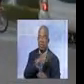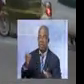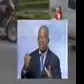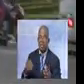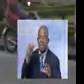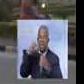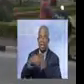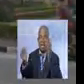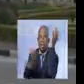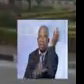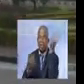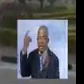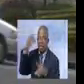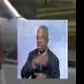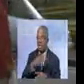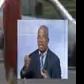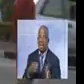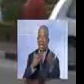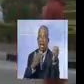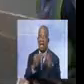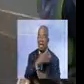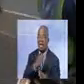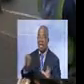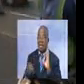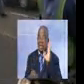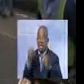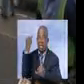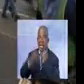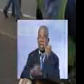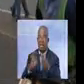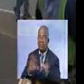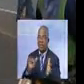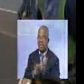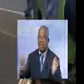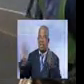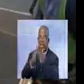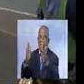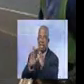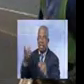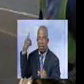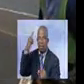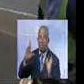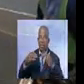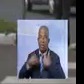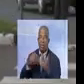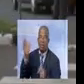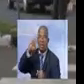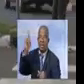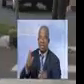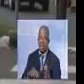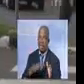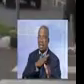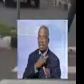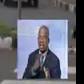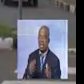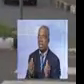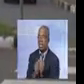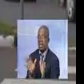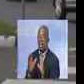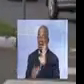des conclusions importantes de cette visite à Kigali. La délégation qui y participe compte 28 personnes issues des